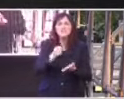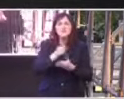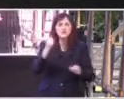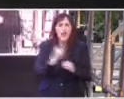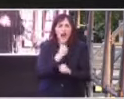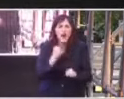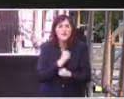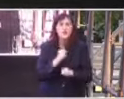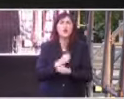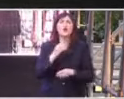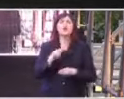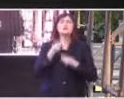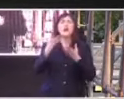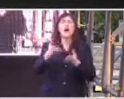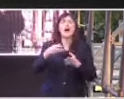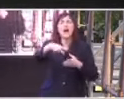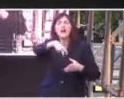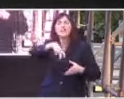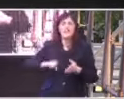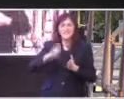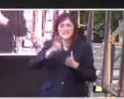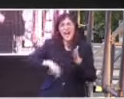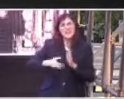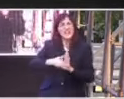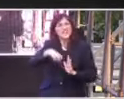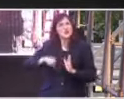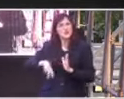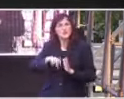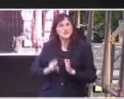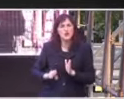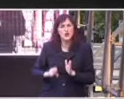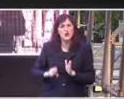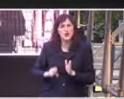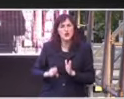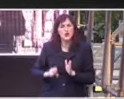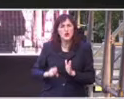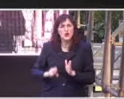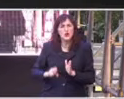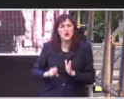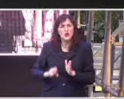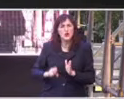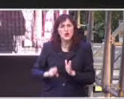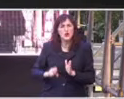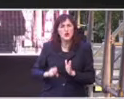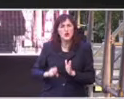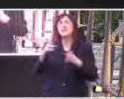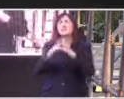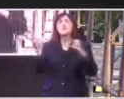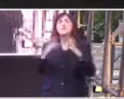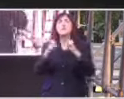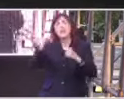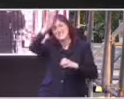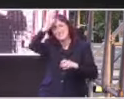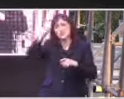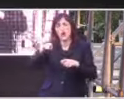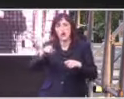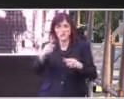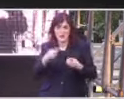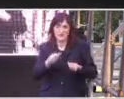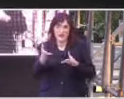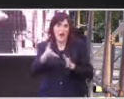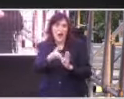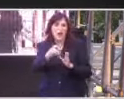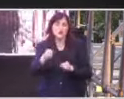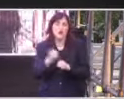la decontribuzione tutto ciò che ha messo gli imprenditori in grado di assumere e poi lo sappiamo che bisogna aumentare gli stipendi che